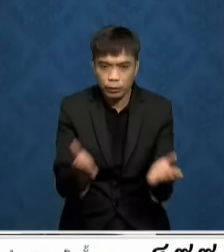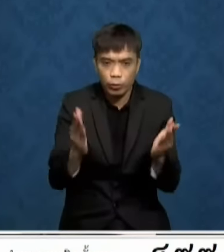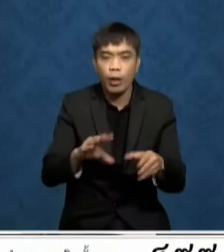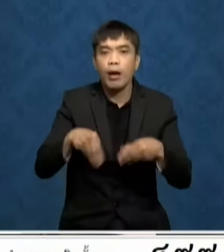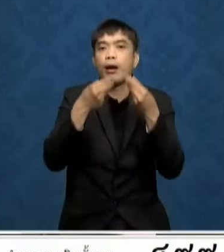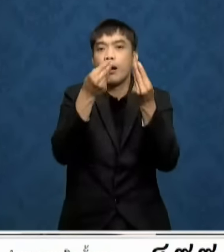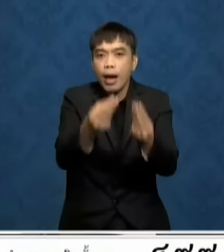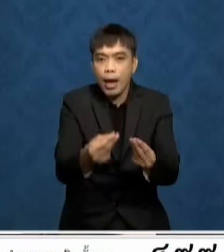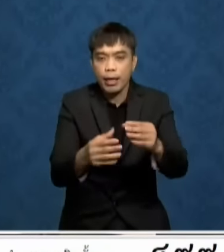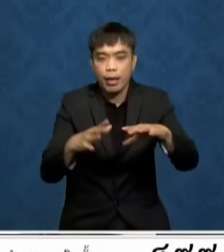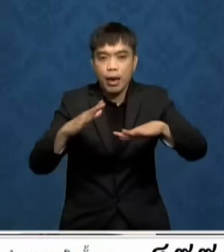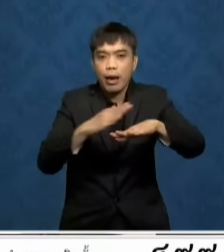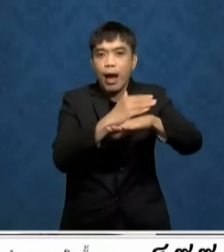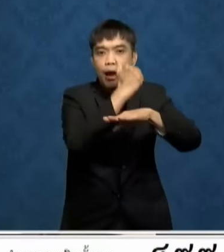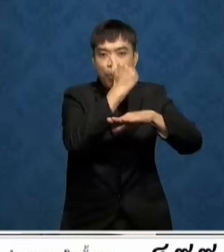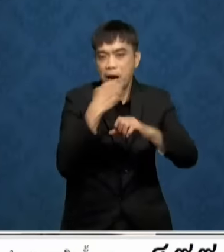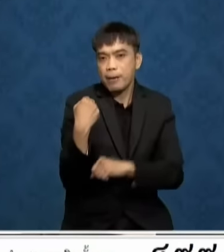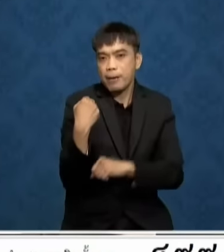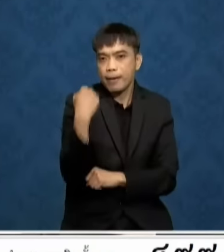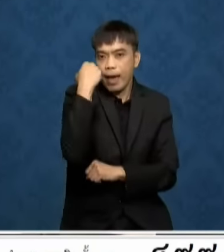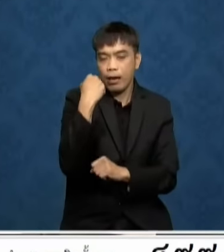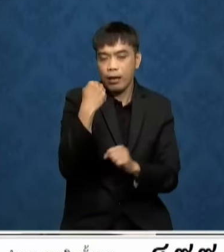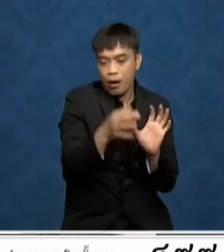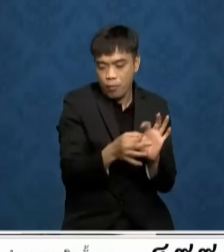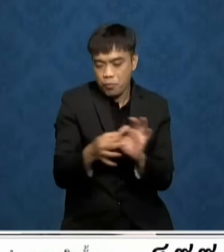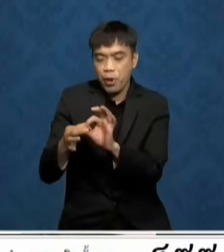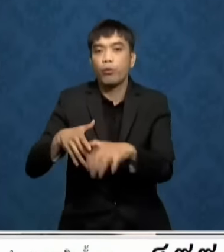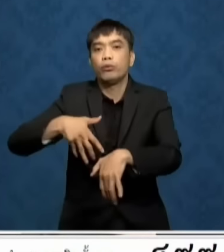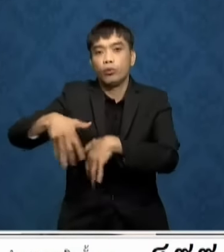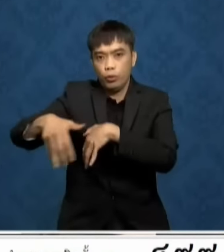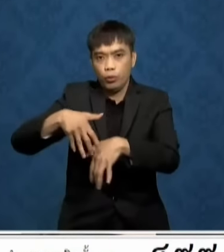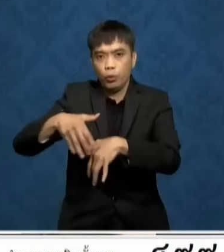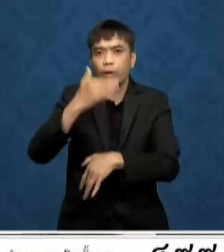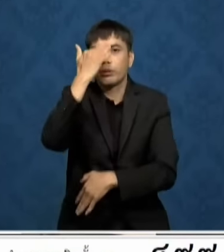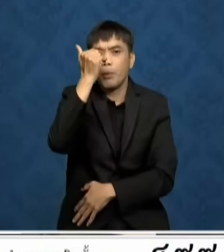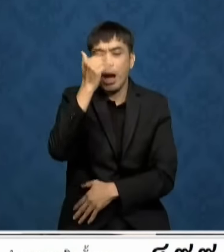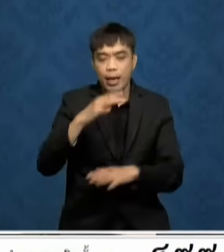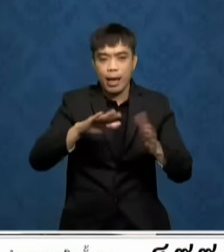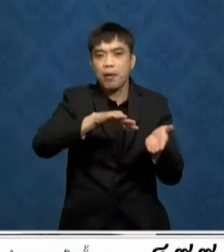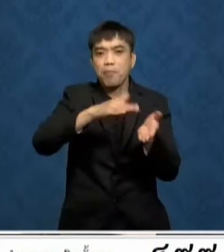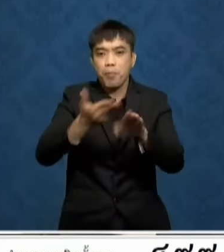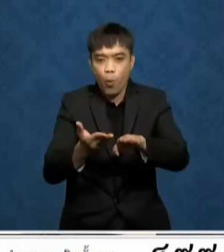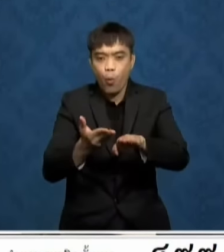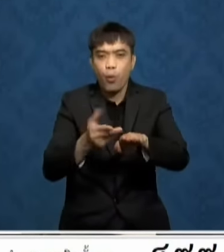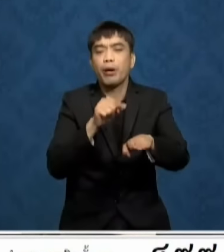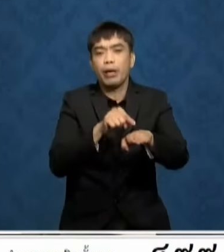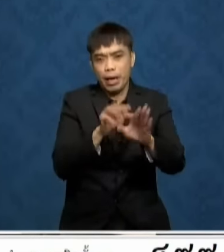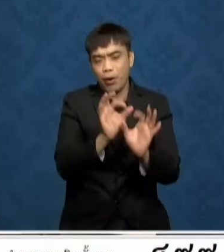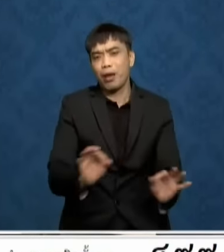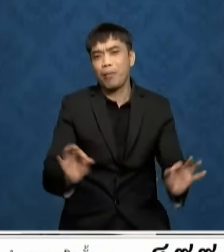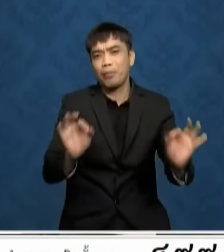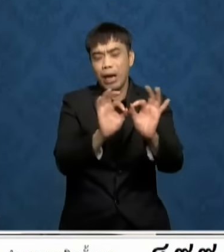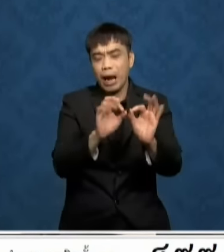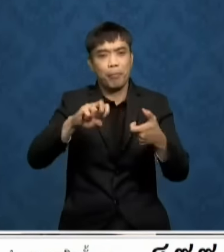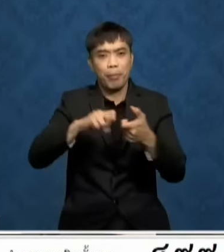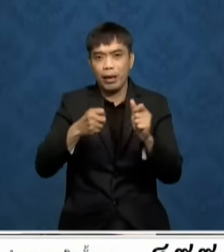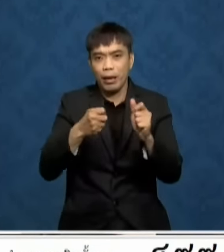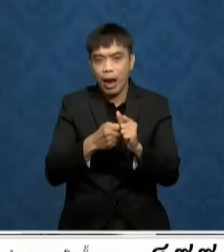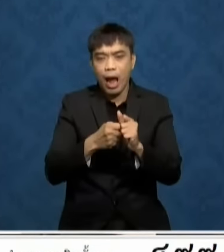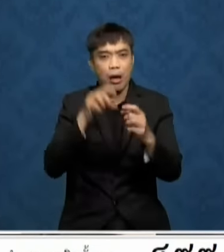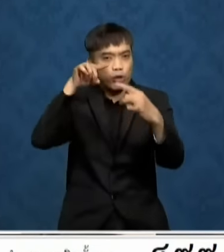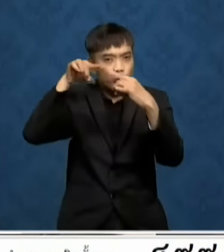การเมืองให้เข้มแข็งและยึดโยงกับประชาชนเพราะการยุบพรรคการเมืองคือการทุบทำลายเจตจำนงของผู้คนซาะ